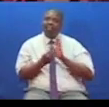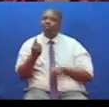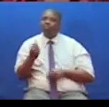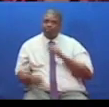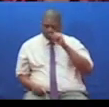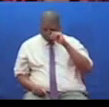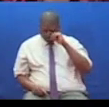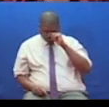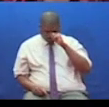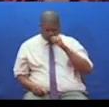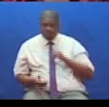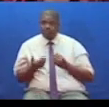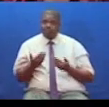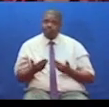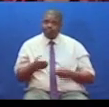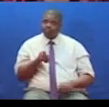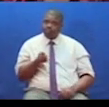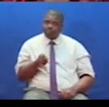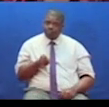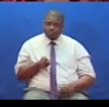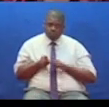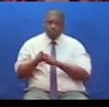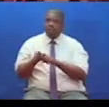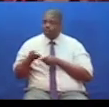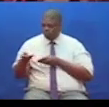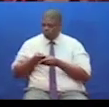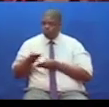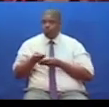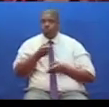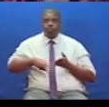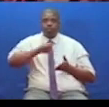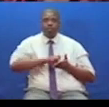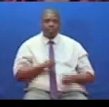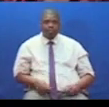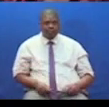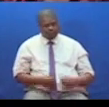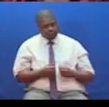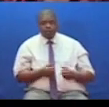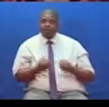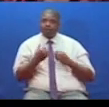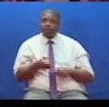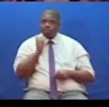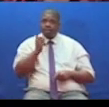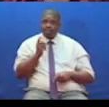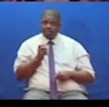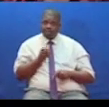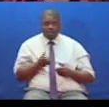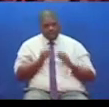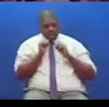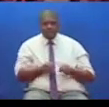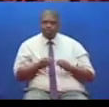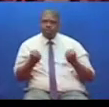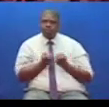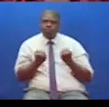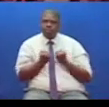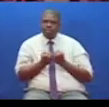200,281. Kwa hiyo kuendana na uchumi wetu, tuongeze nini power per capita, lazima tuzalishe umeme